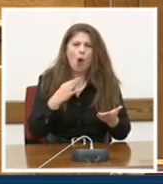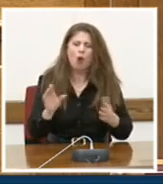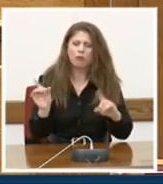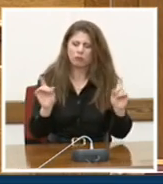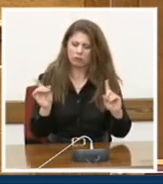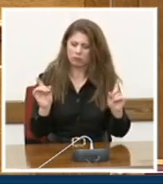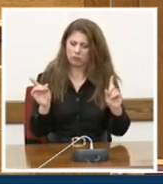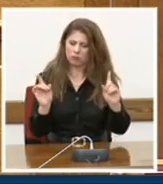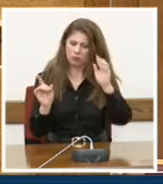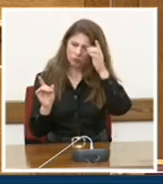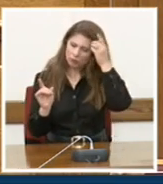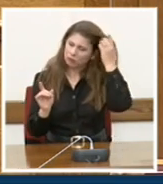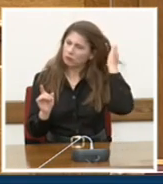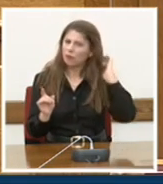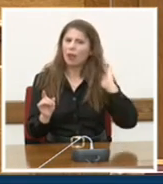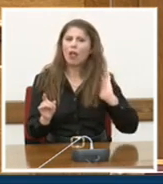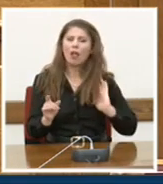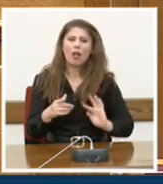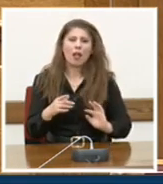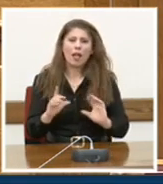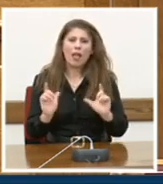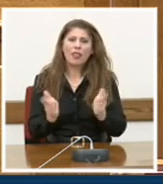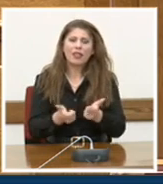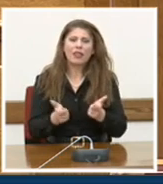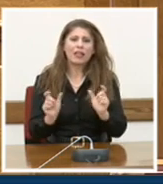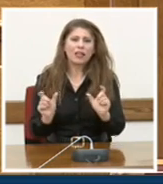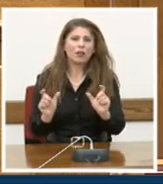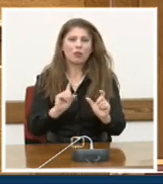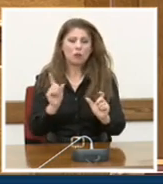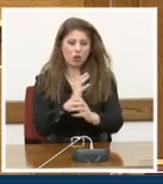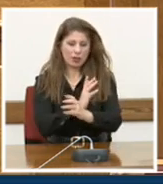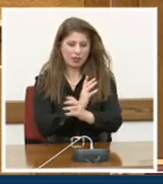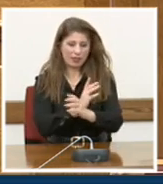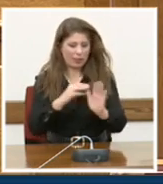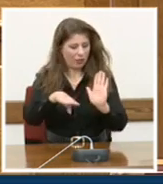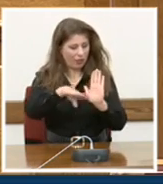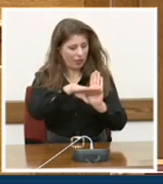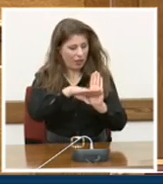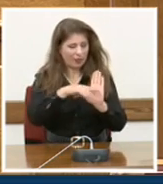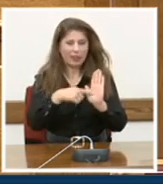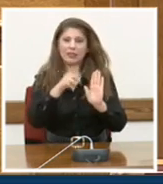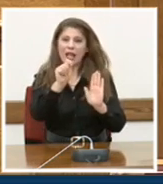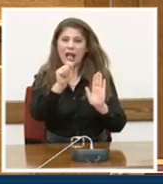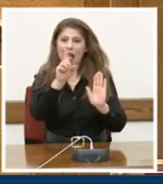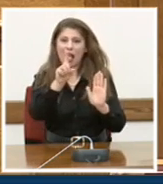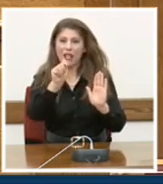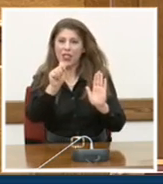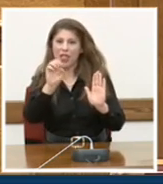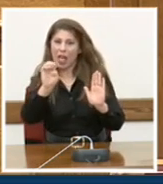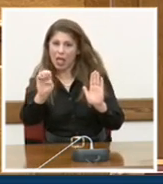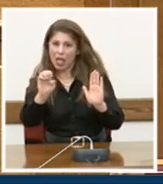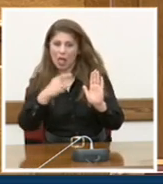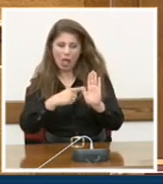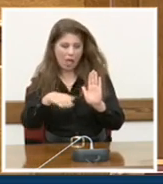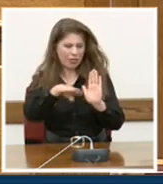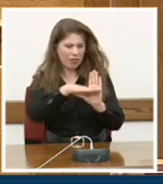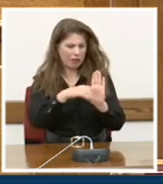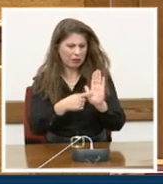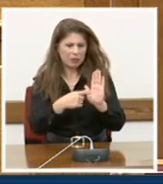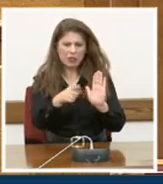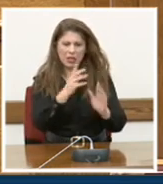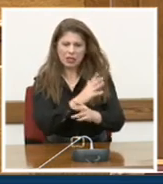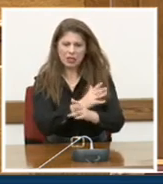εθνικής ασφαλείας. Μόνο με μια απλή εισαγγελική διάταξη στην ΑΔΑΕ, και η οποία δεν χρειάζεται